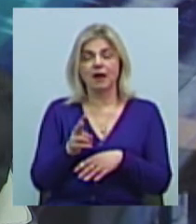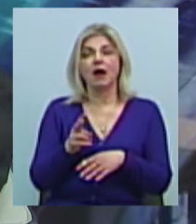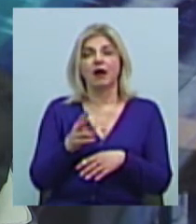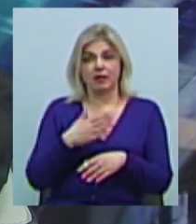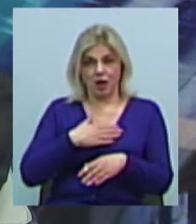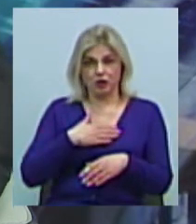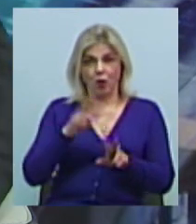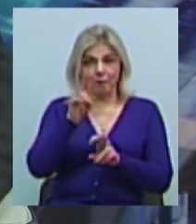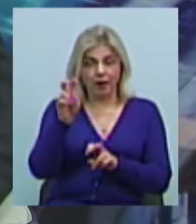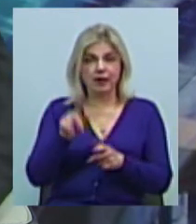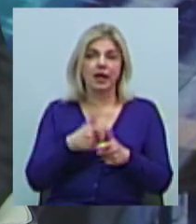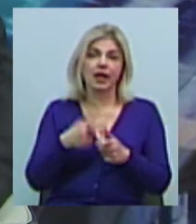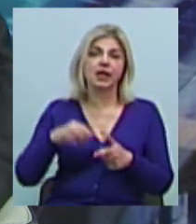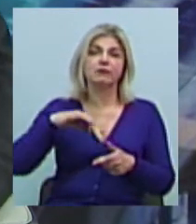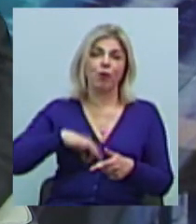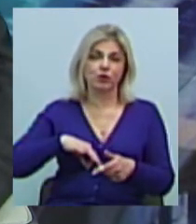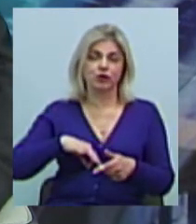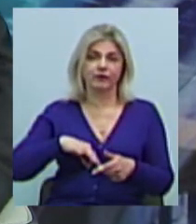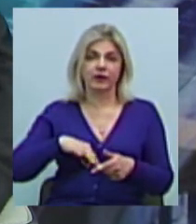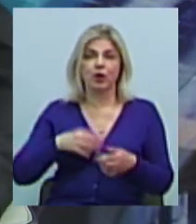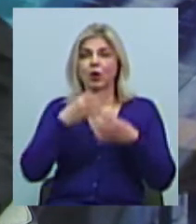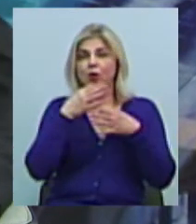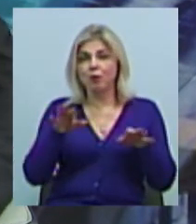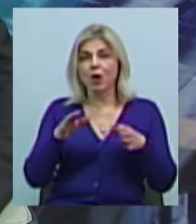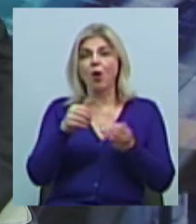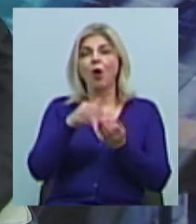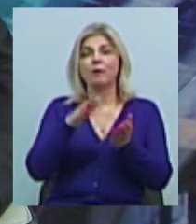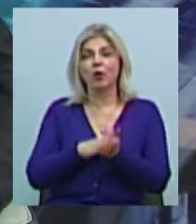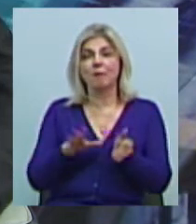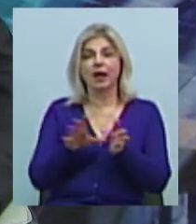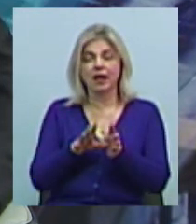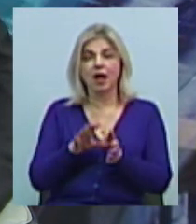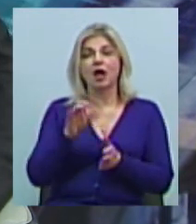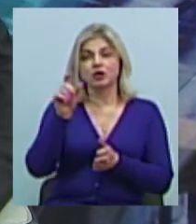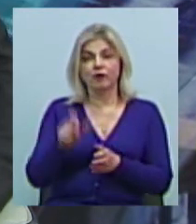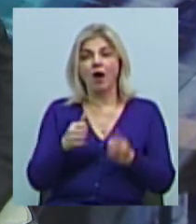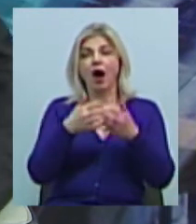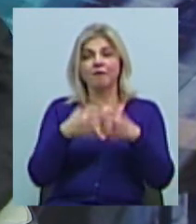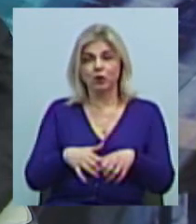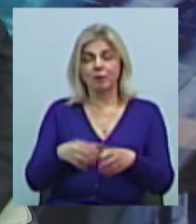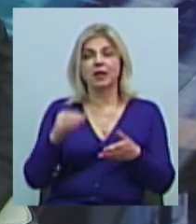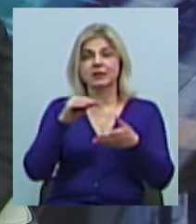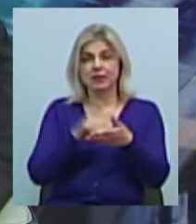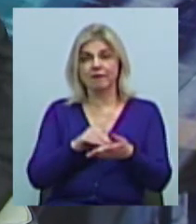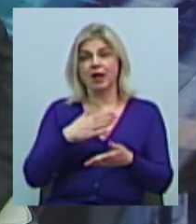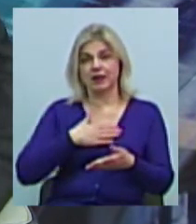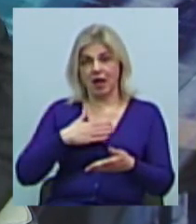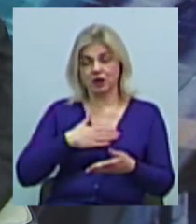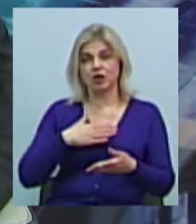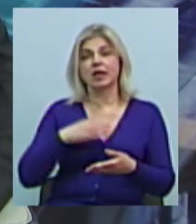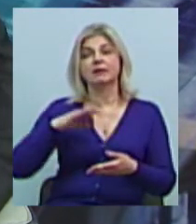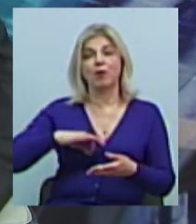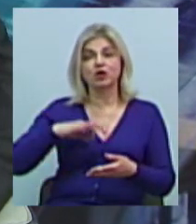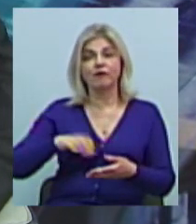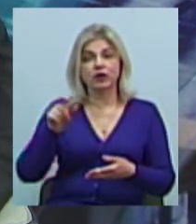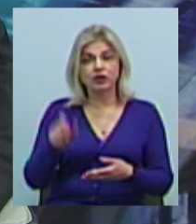компанія, або спожив будь-який об'єм електричної енергії, він автоматично становиться нашим споживачем,